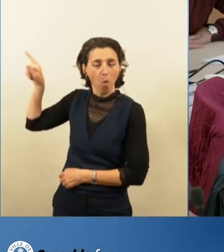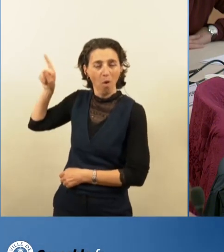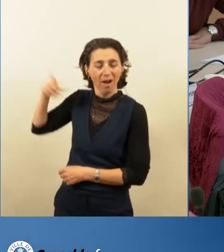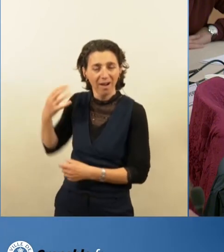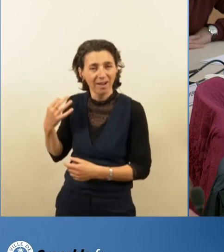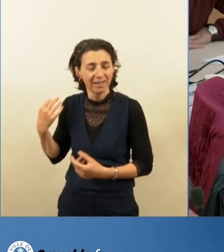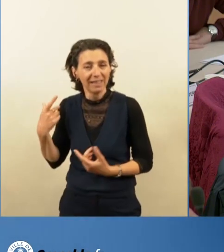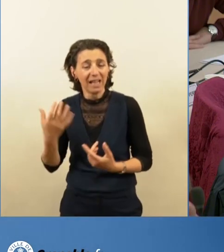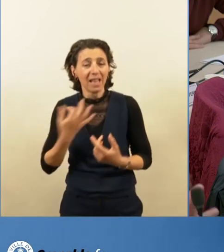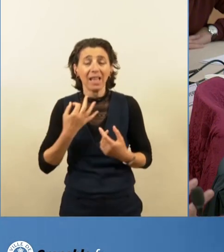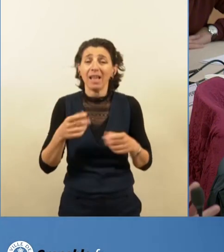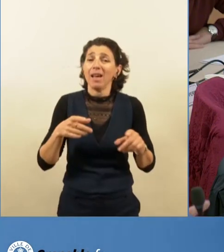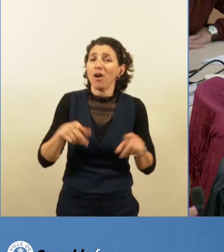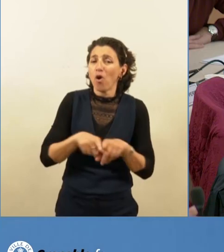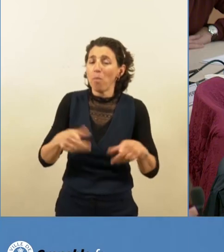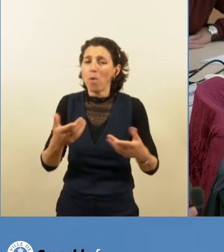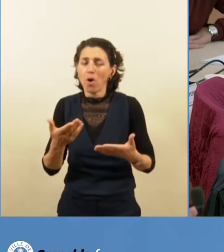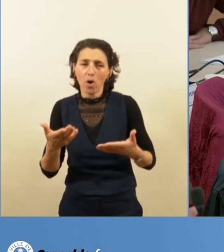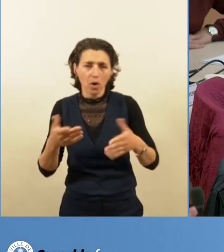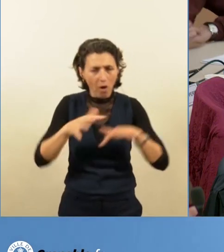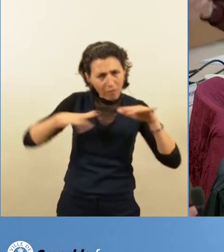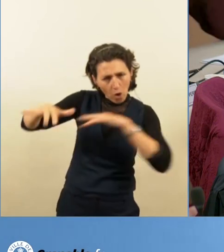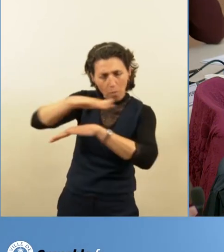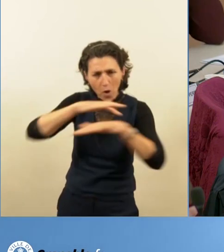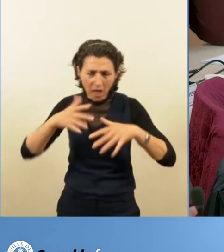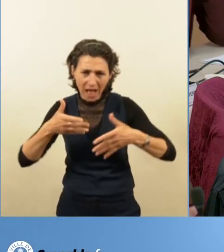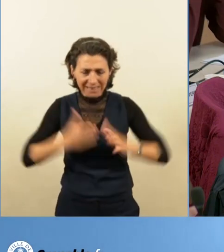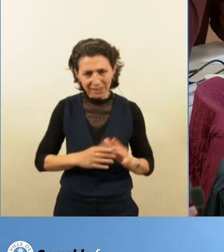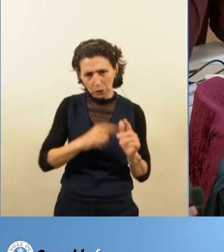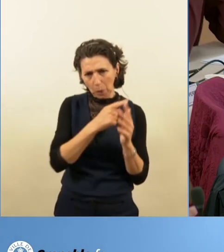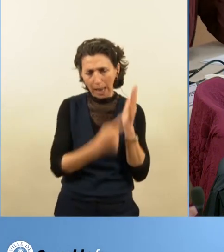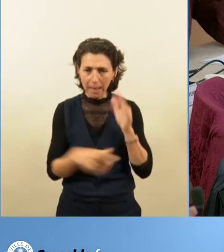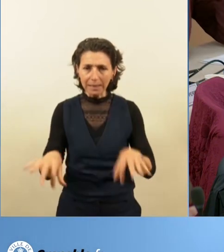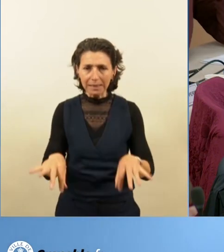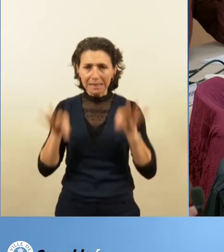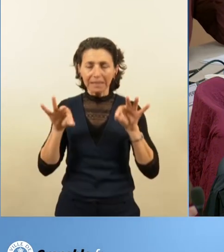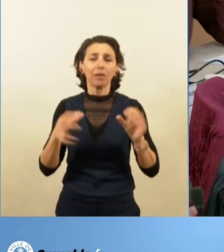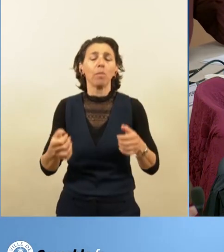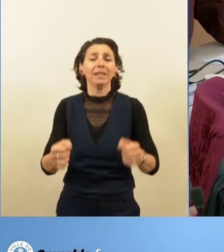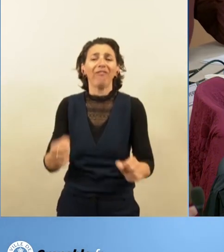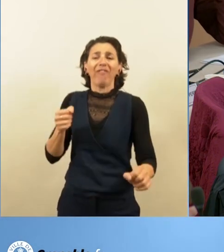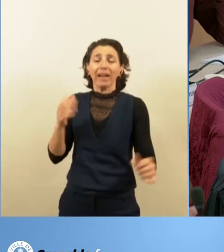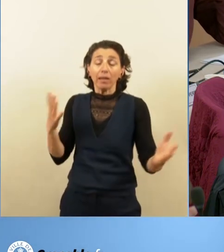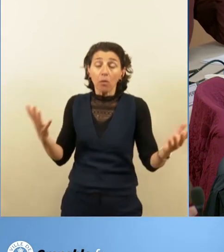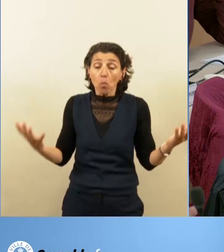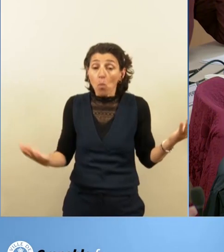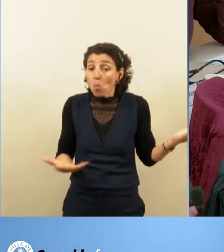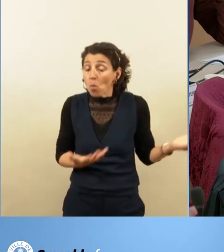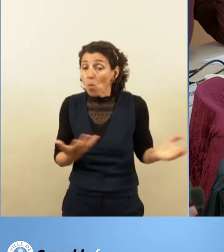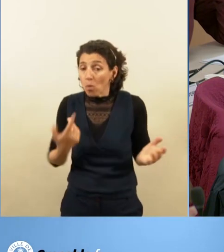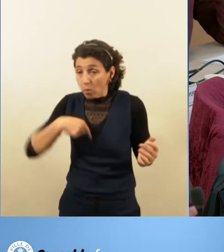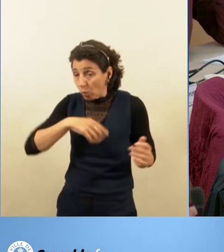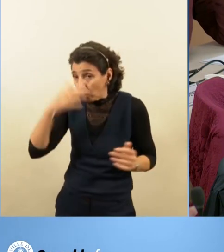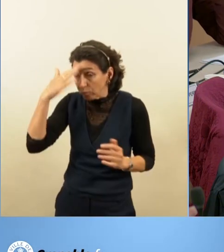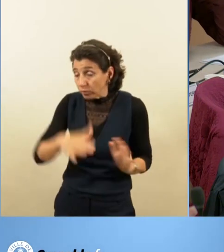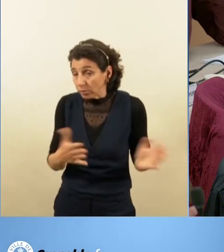ce qui concerne les mesures environnementales aujourd'hui alors qu'on sait tous que on est loin de ce qu'il